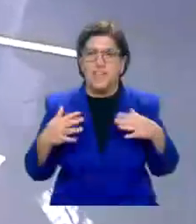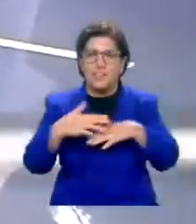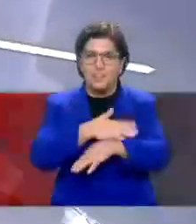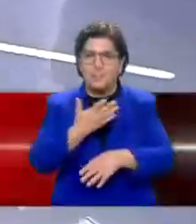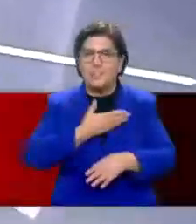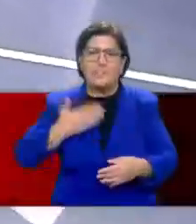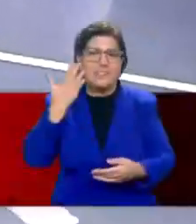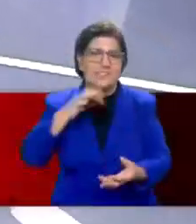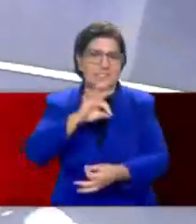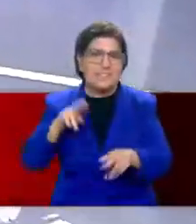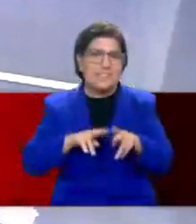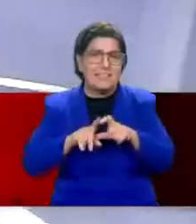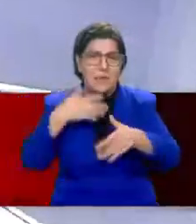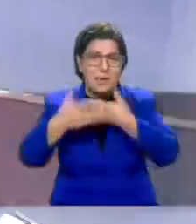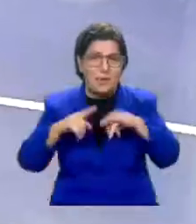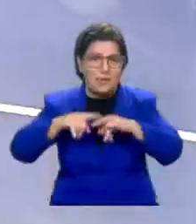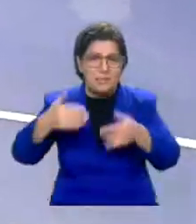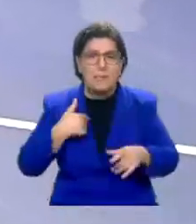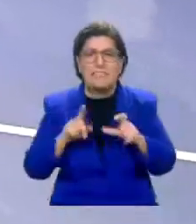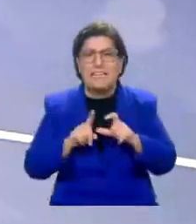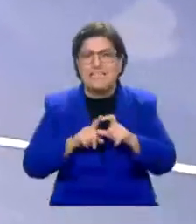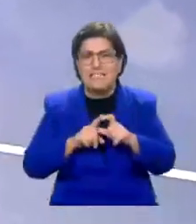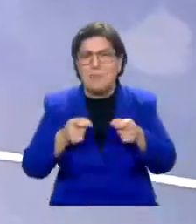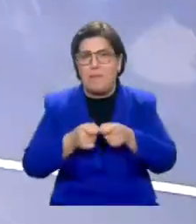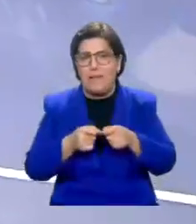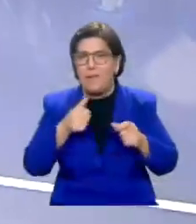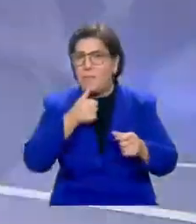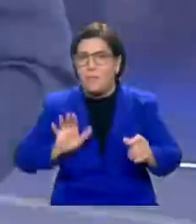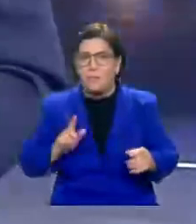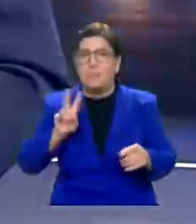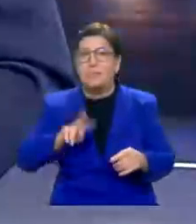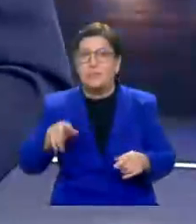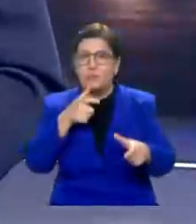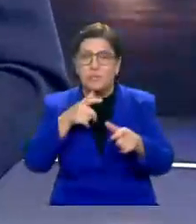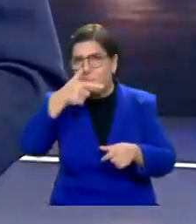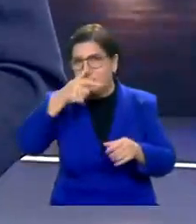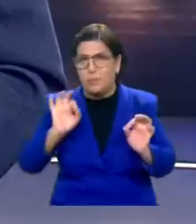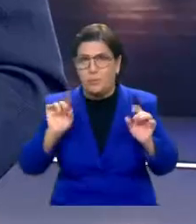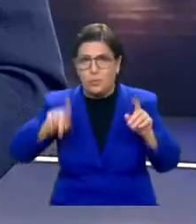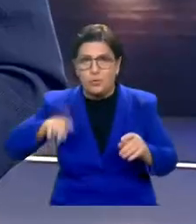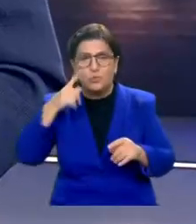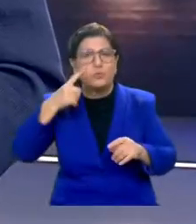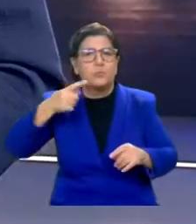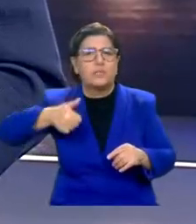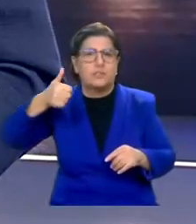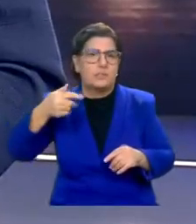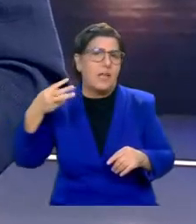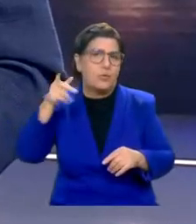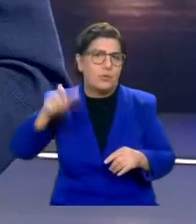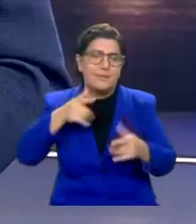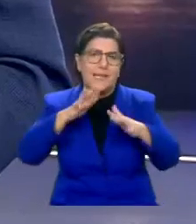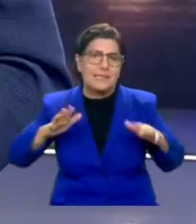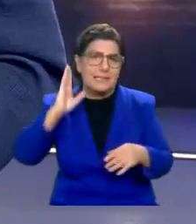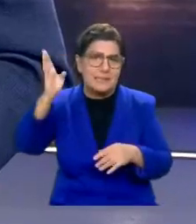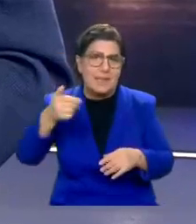İyi akşamlar sevgili seyirciler. Kanal D Haber'e hoş geldiniz. Ben Deniz Bayramoğlu. Bugün 22 Şubat Perşembe. Cumhurbaşkanı Erdoğan Denizli'deydi.